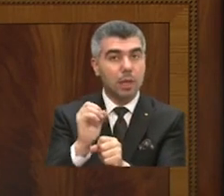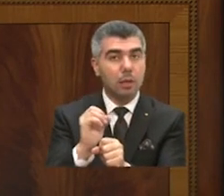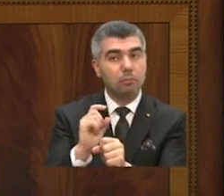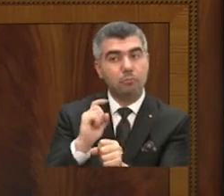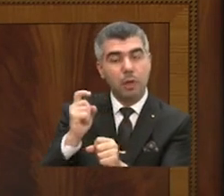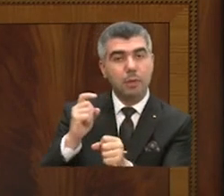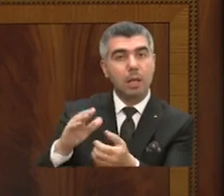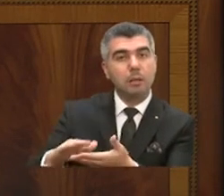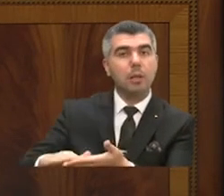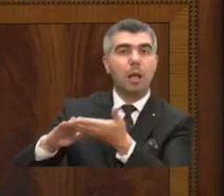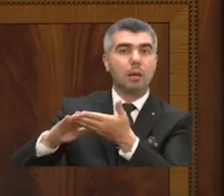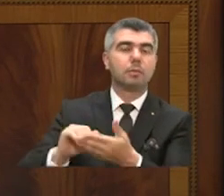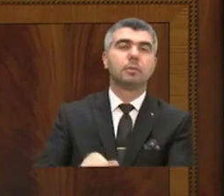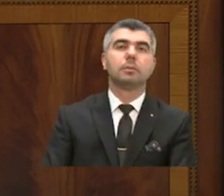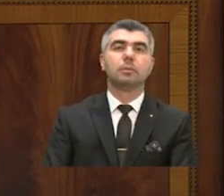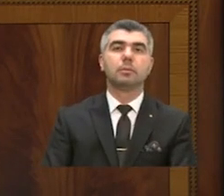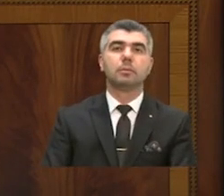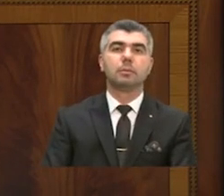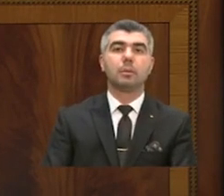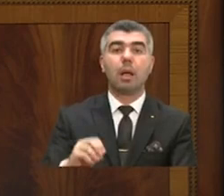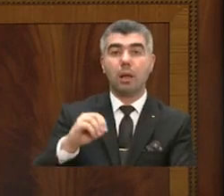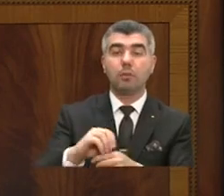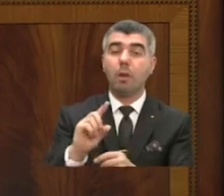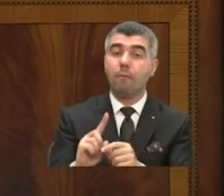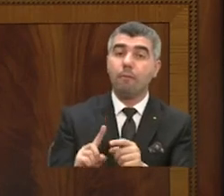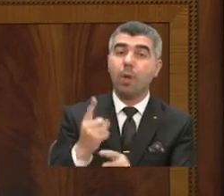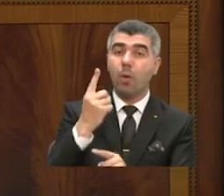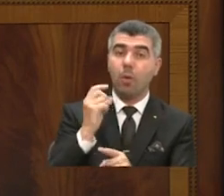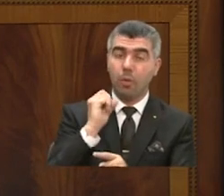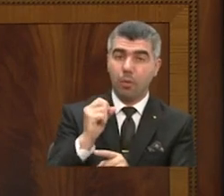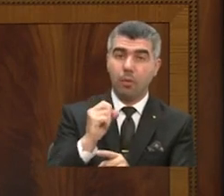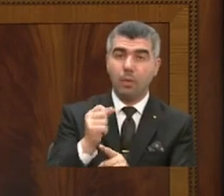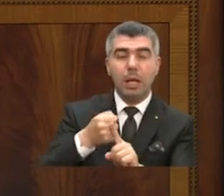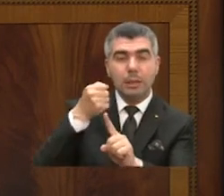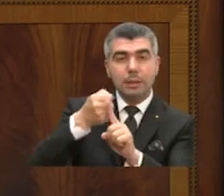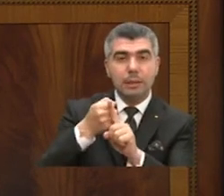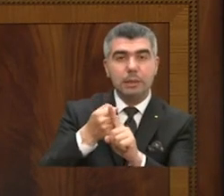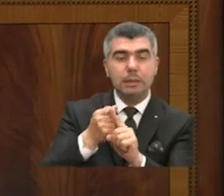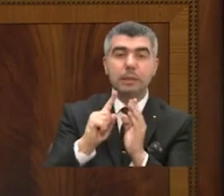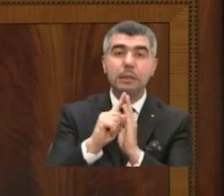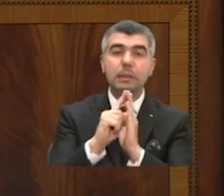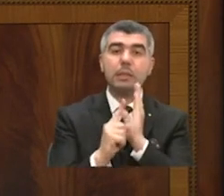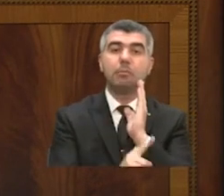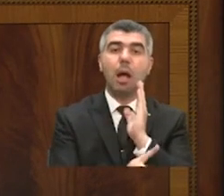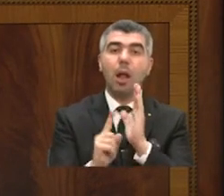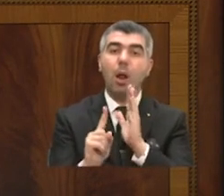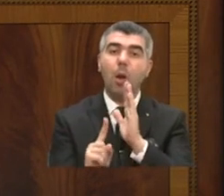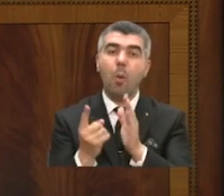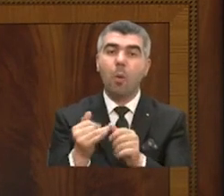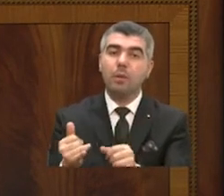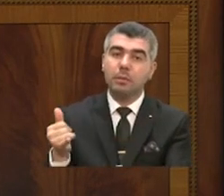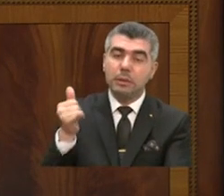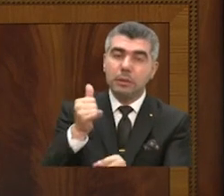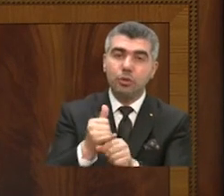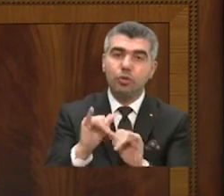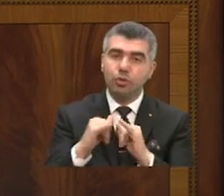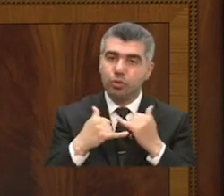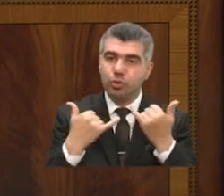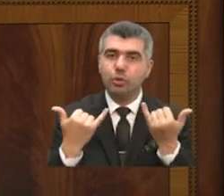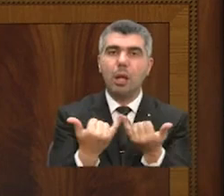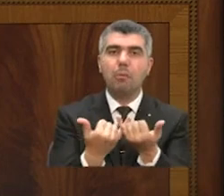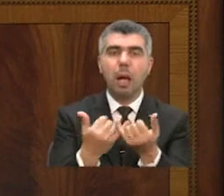وتحفيزها. وفي بادرة أولى عملت الحكومة منذ الأسابيع الأولى لتنصيبها على عقد جلسات للحوار